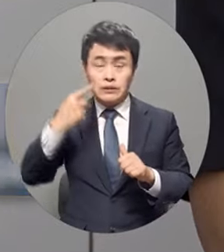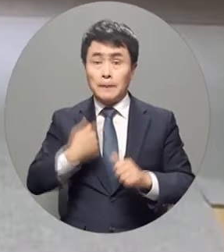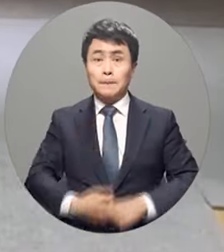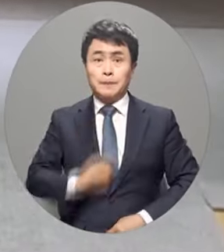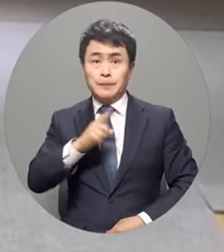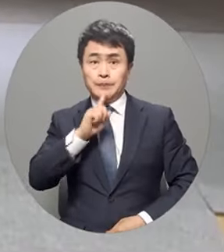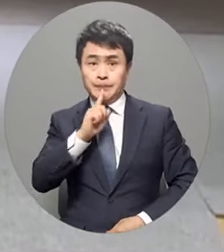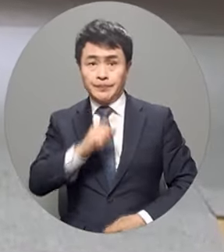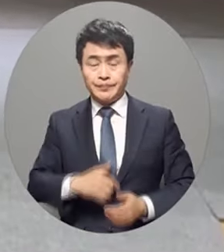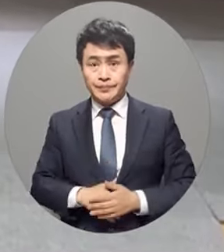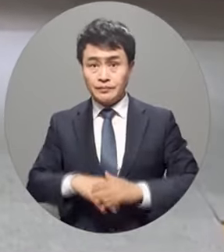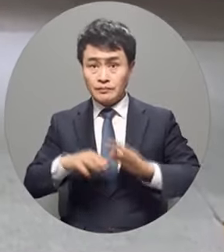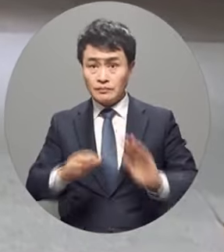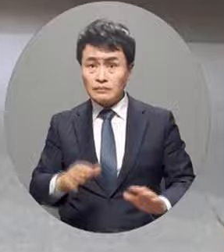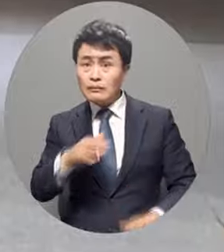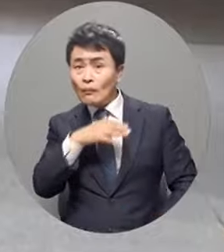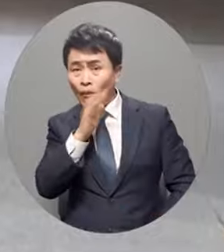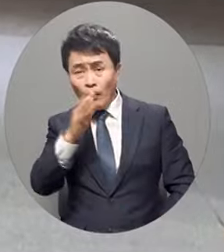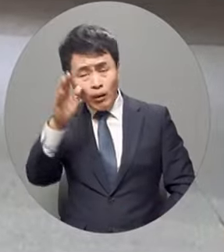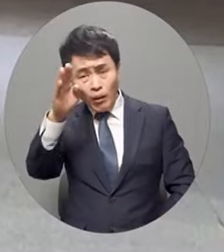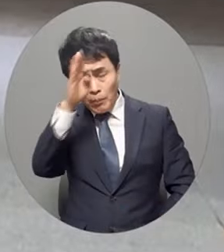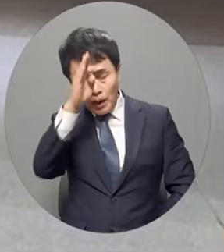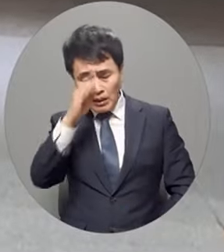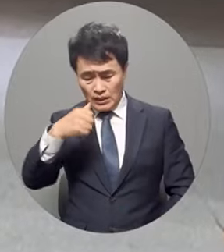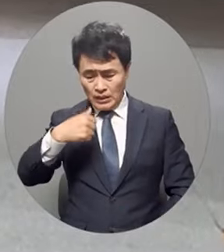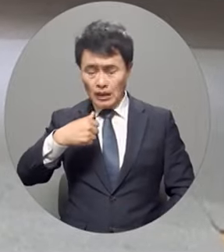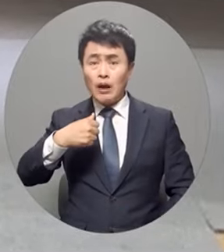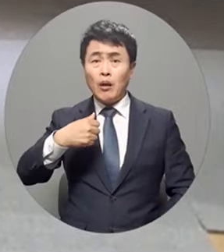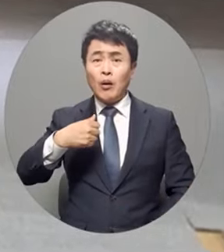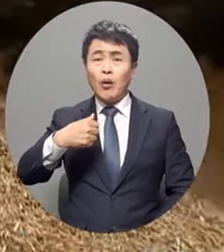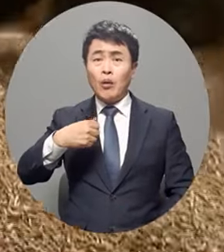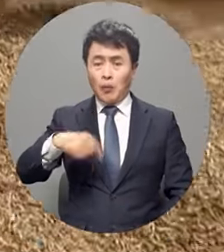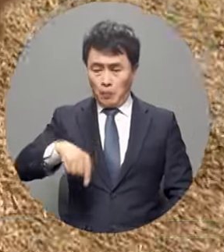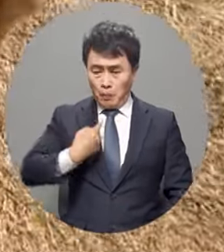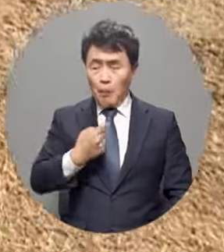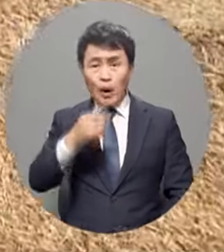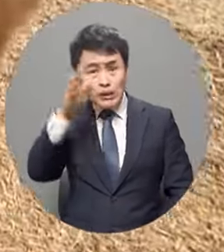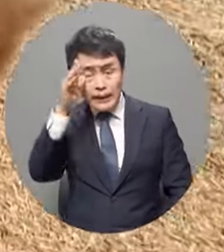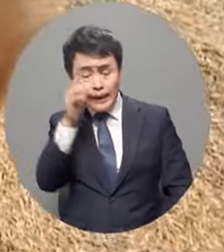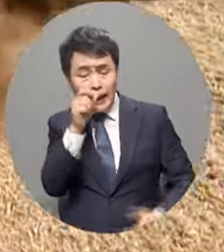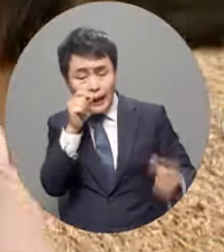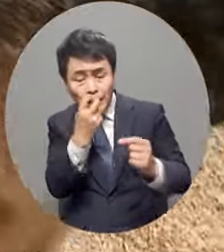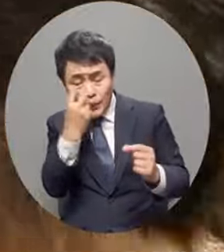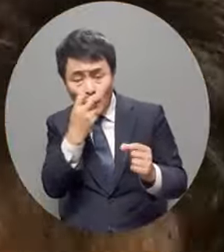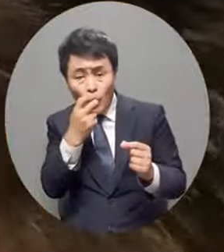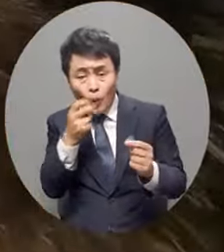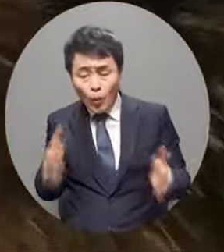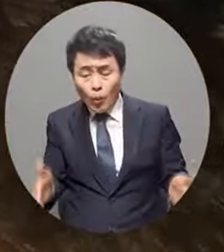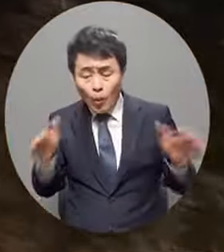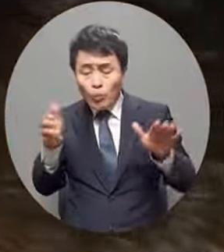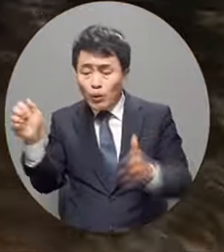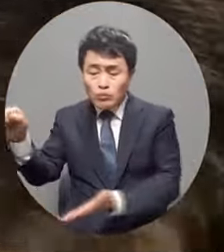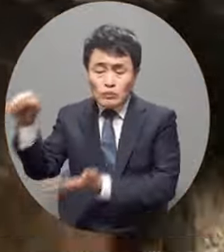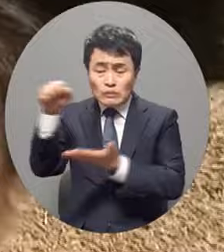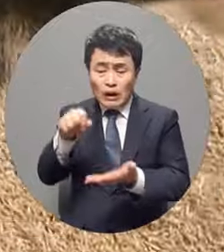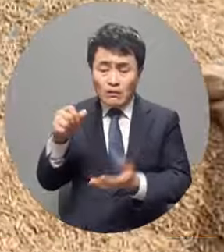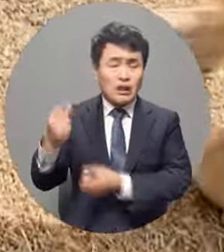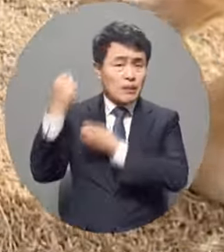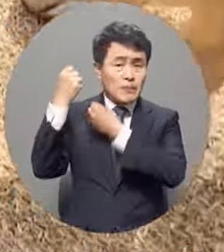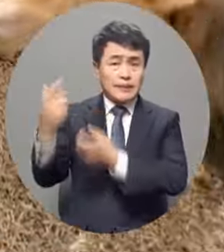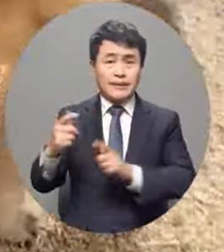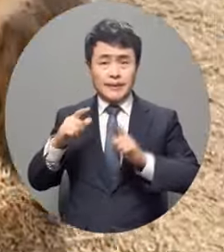솔직히 또 고령에 병까지 있던 자신의 반려견은 가까이 돌보려고 회사 옥상에 데려다 놓은 것이지 방치는